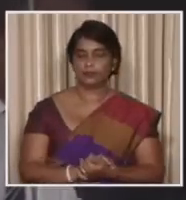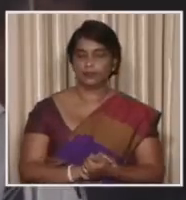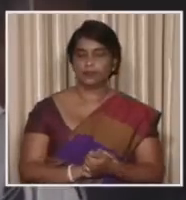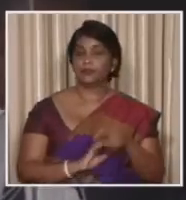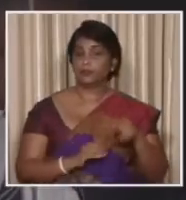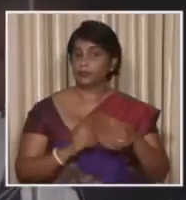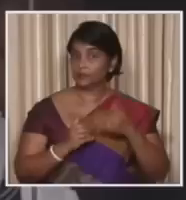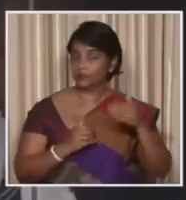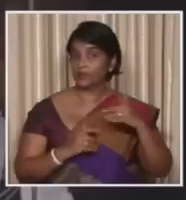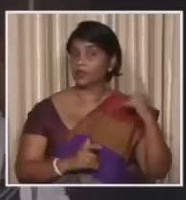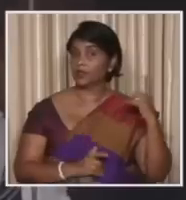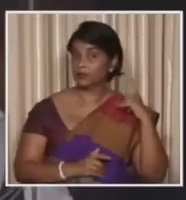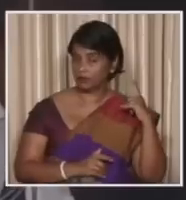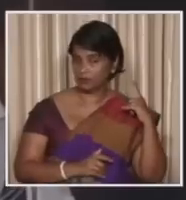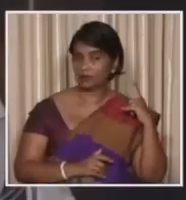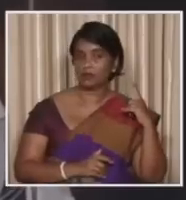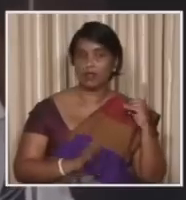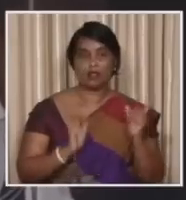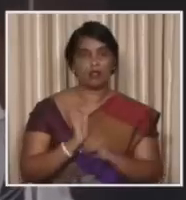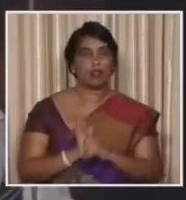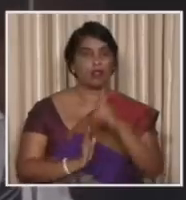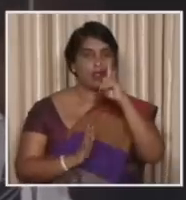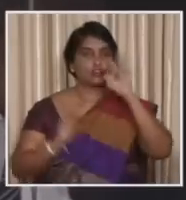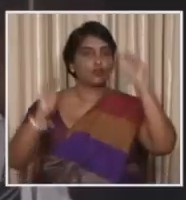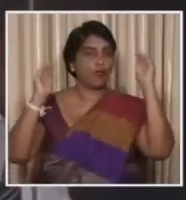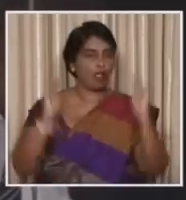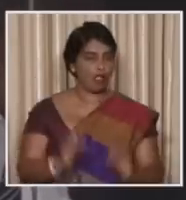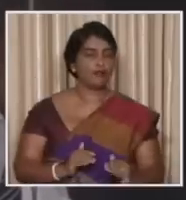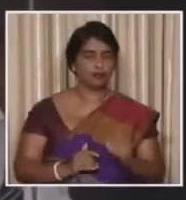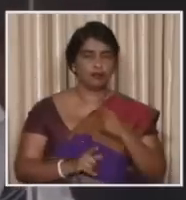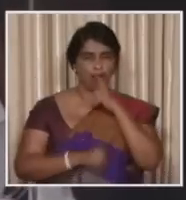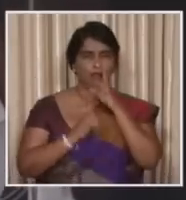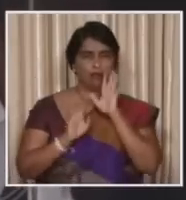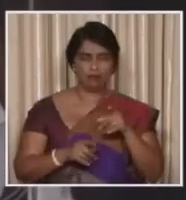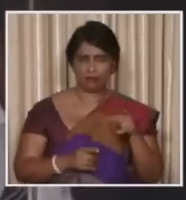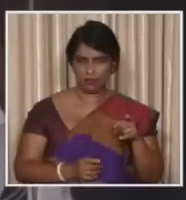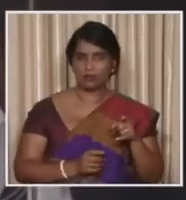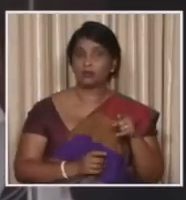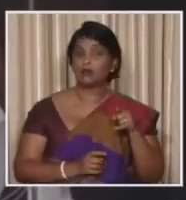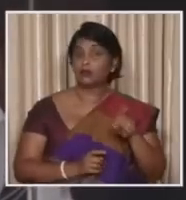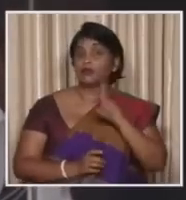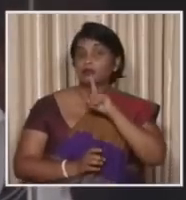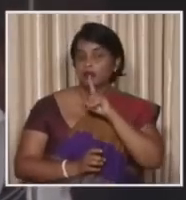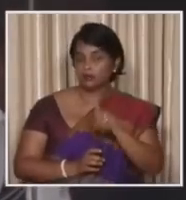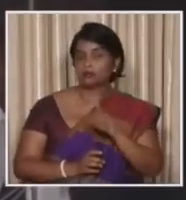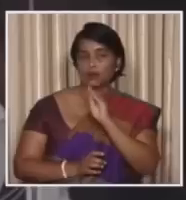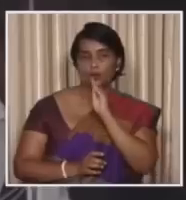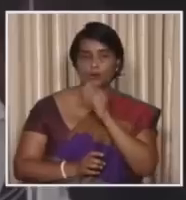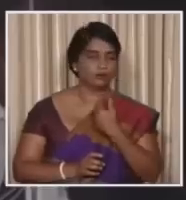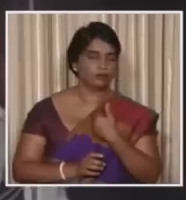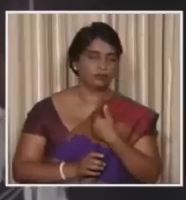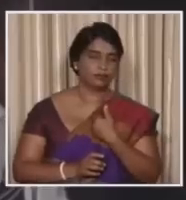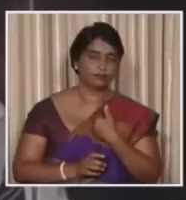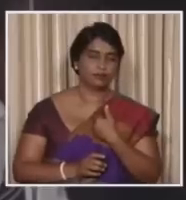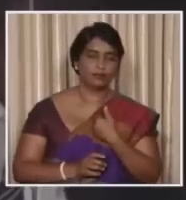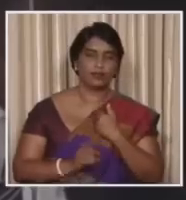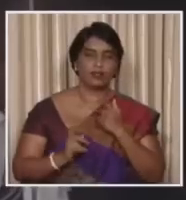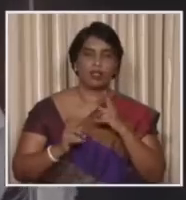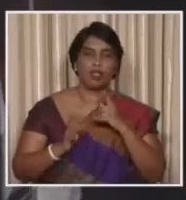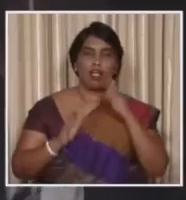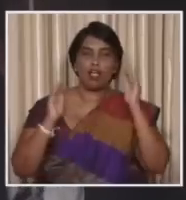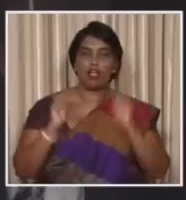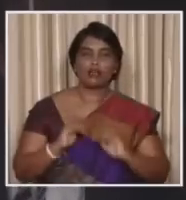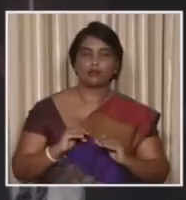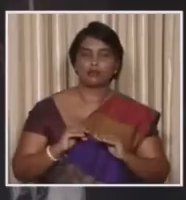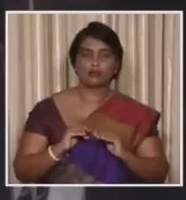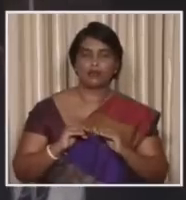මේ දිනවල යුද හමුදාව ලක්ෂයකට අඩු කිරීම ගැන කතා කරනවා මේකට කියන්නේ සාමාන්‍යයෙන් අපි අඩු කරනවා නෙමෙයි ඩවුන්